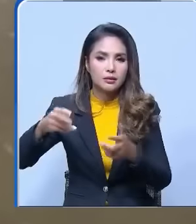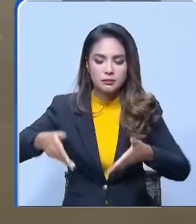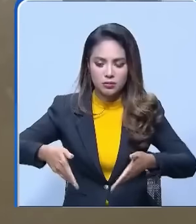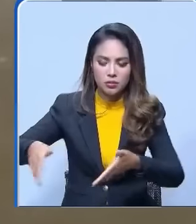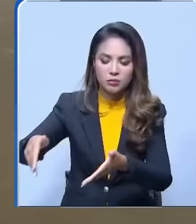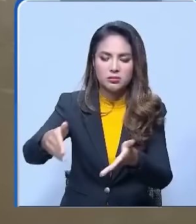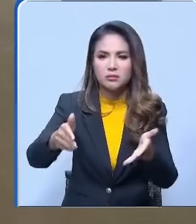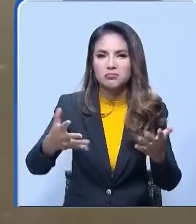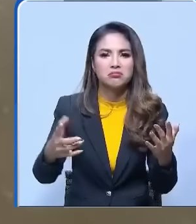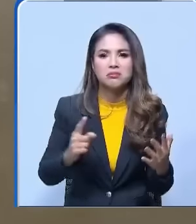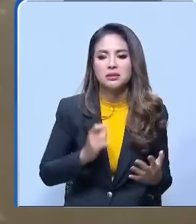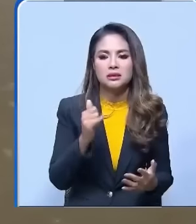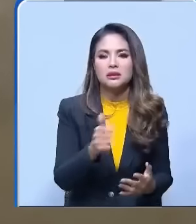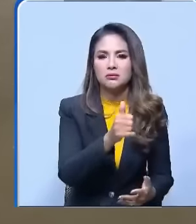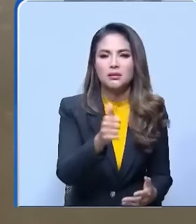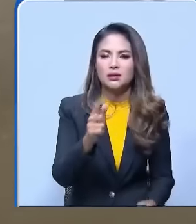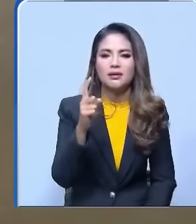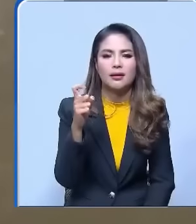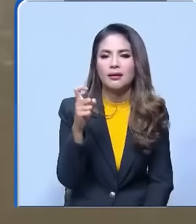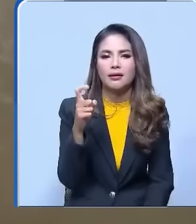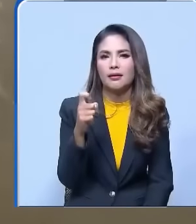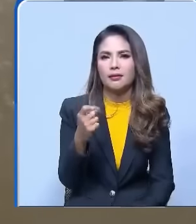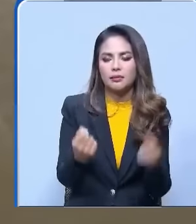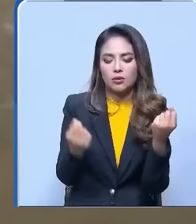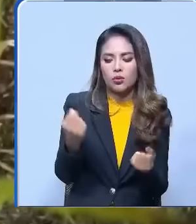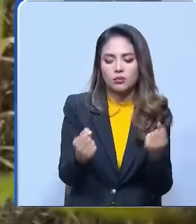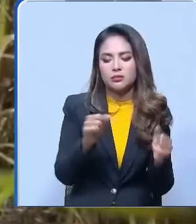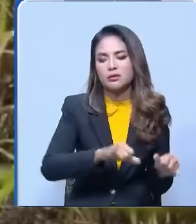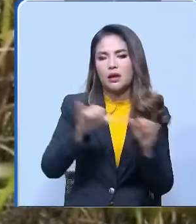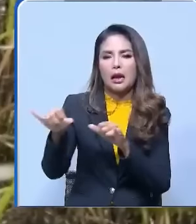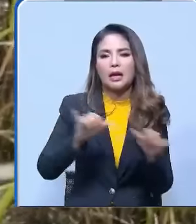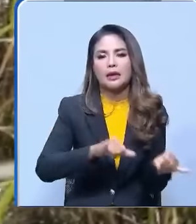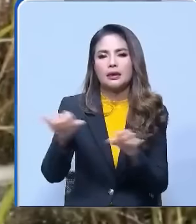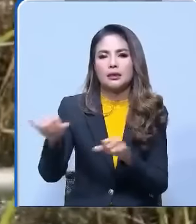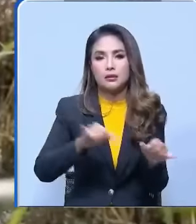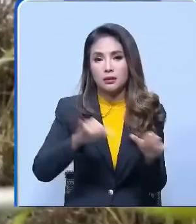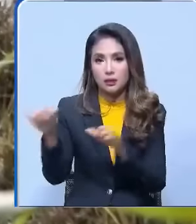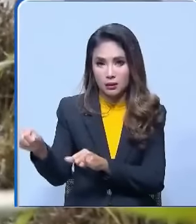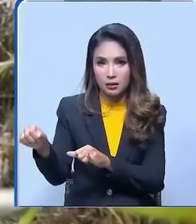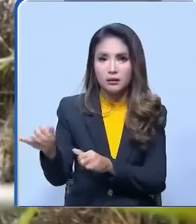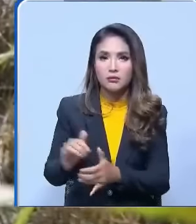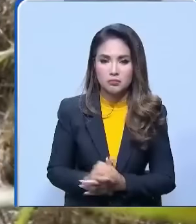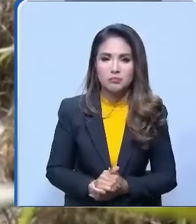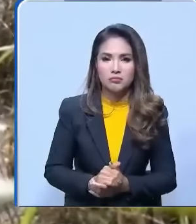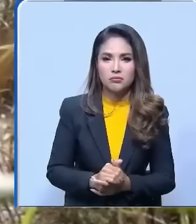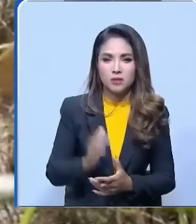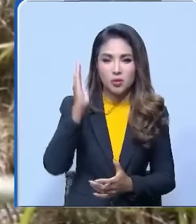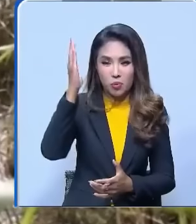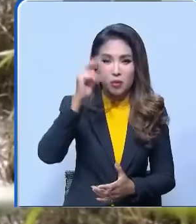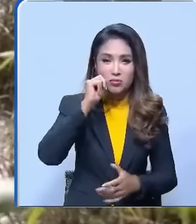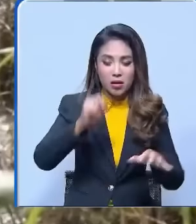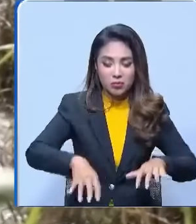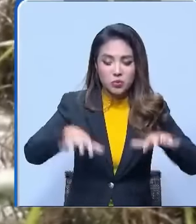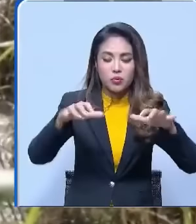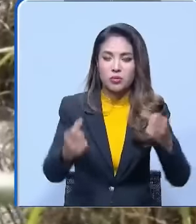าดชาวบ้านก็ต้องเร่งขนย้ายรถออกจากชุมชนก่อนที่น้ำมันจะสูงกว่านี้แล้วเดี๋ยวจะเอารถออกไม่ได้แล้วค่ะ ค่ะแล้วก็ปิดท้ายกันที่นน